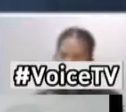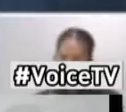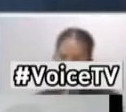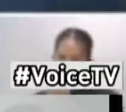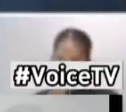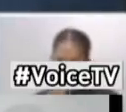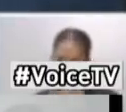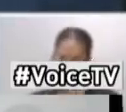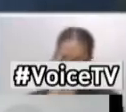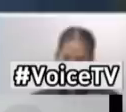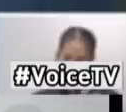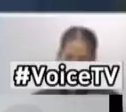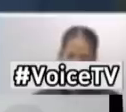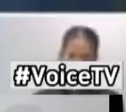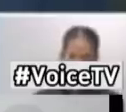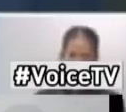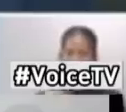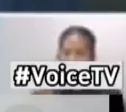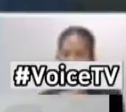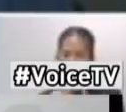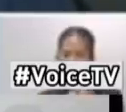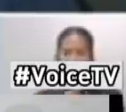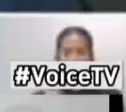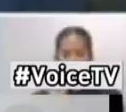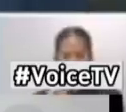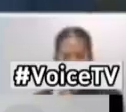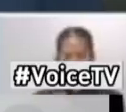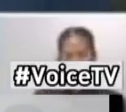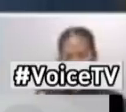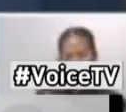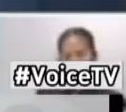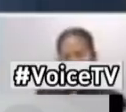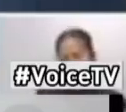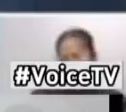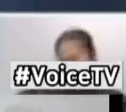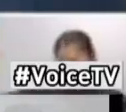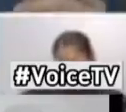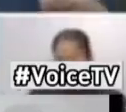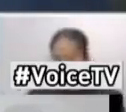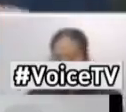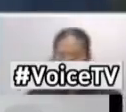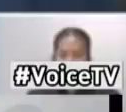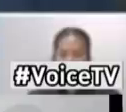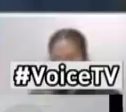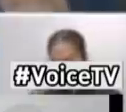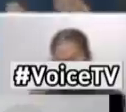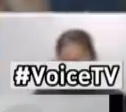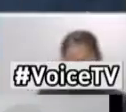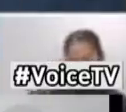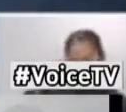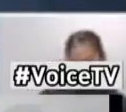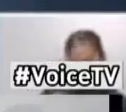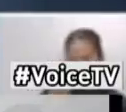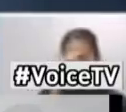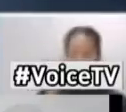ถ้ากล่าวแบบใหม่ที่ถูกต้องตามรัฐธรรมนูญจริงก็แปลว่าต้องยอมรับว่าเคยแล้วกล่าวผิดหรือเปล่า แต่ว่าทั้งหมดนี้มันก็สะท้